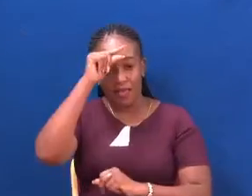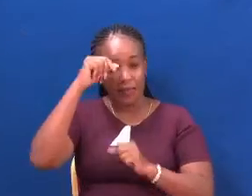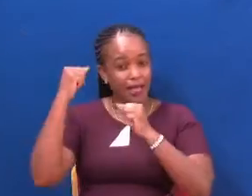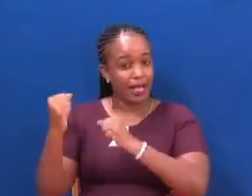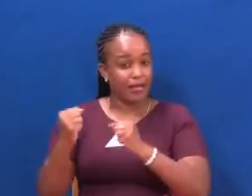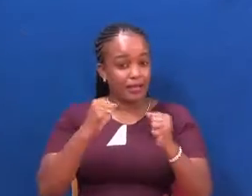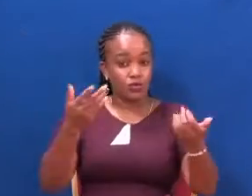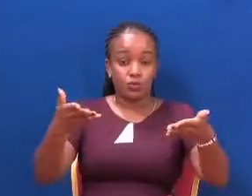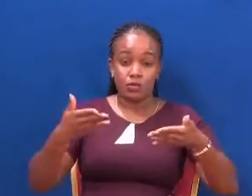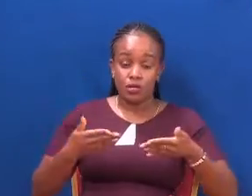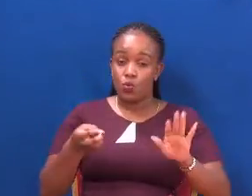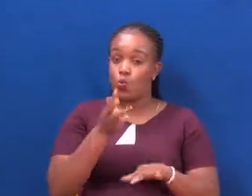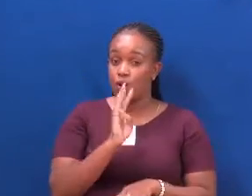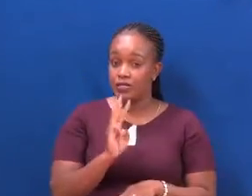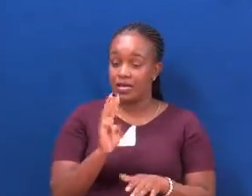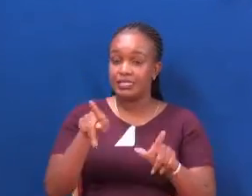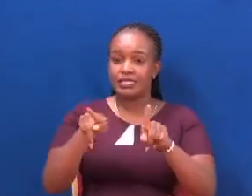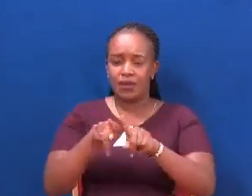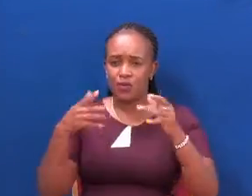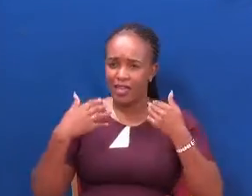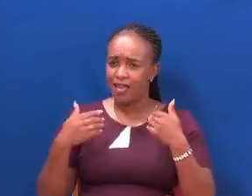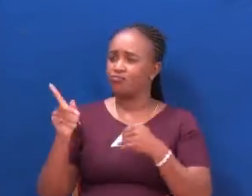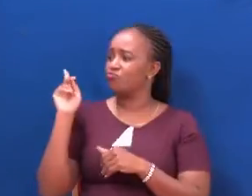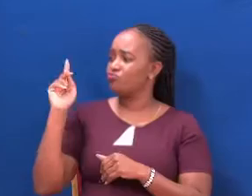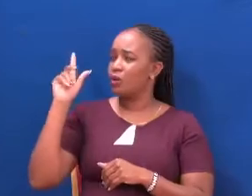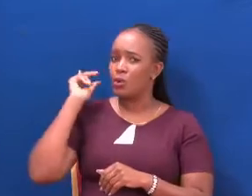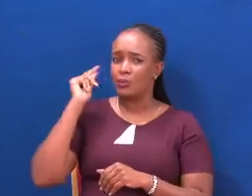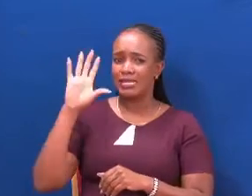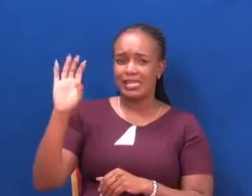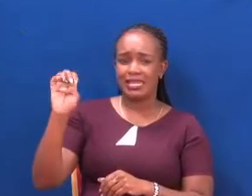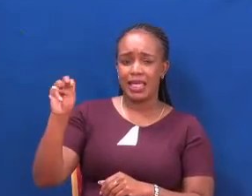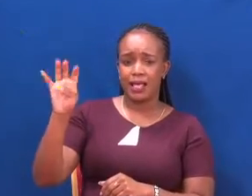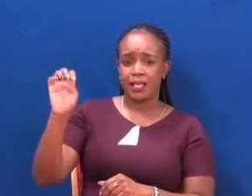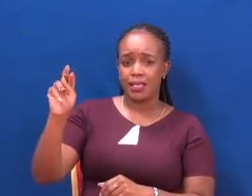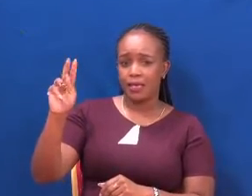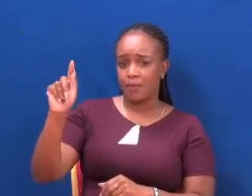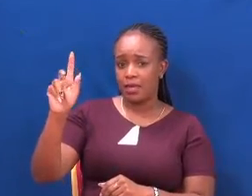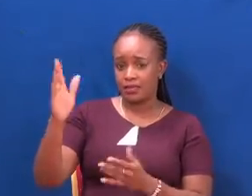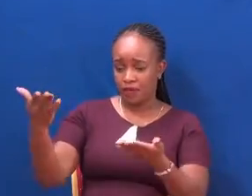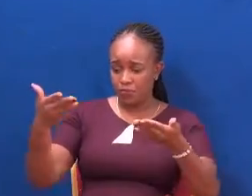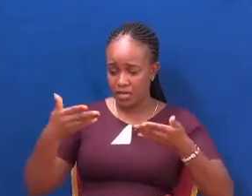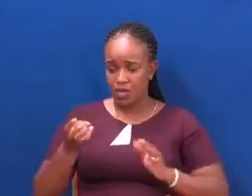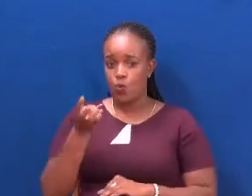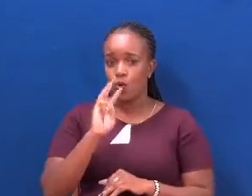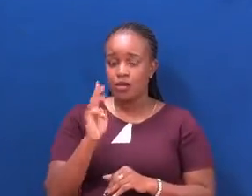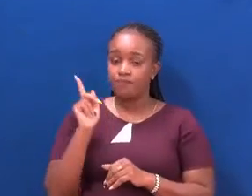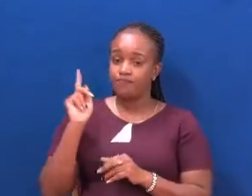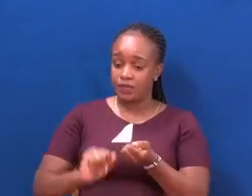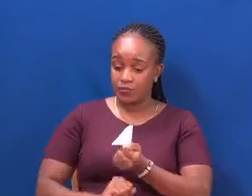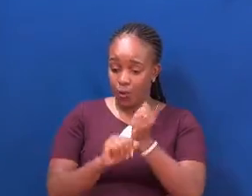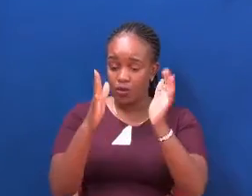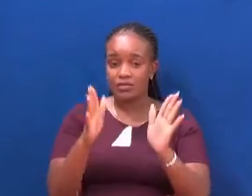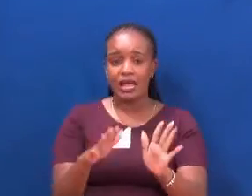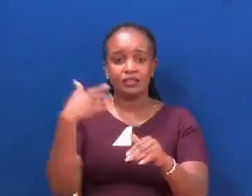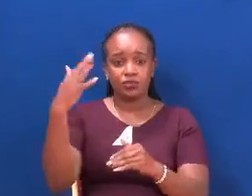mfadhili analete. Na pia yeye ni binadamu na kuna changamoto anapitia. Pale Birikani tumekuwa tukichota maji, saizi mfadhili wetu ashanyimwa maji